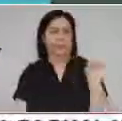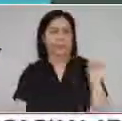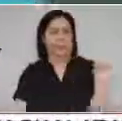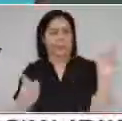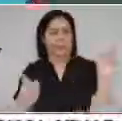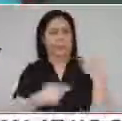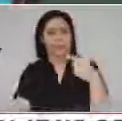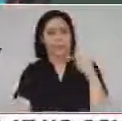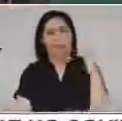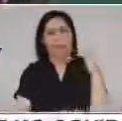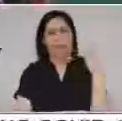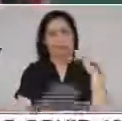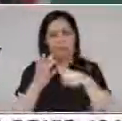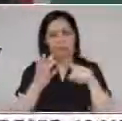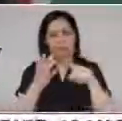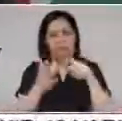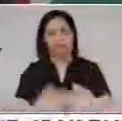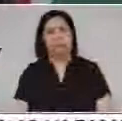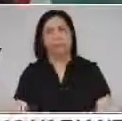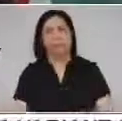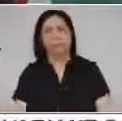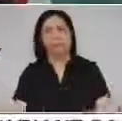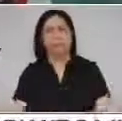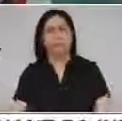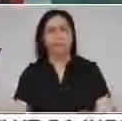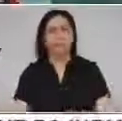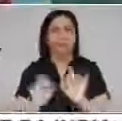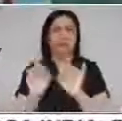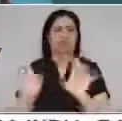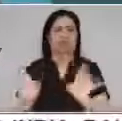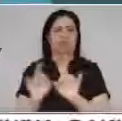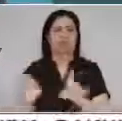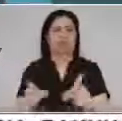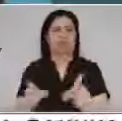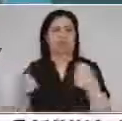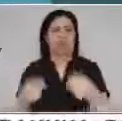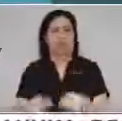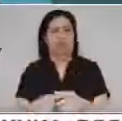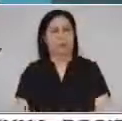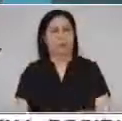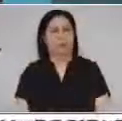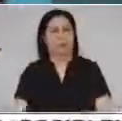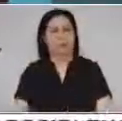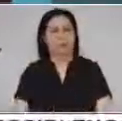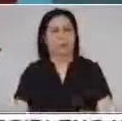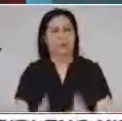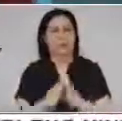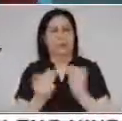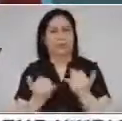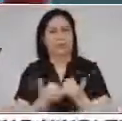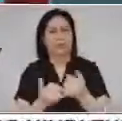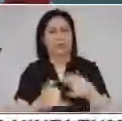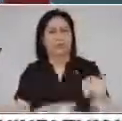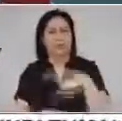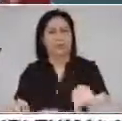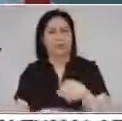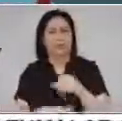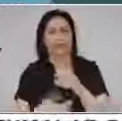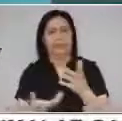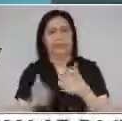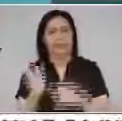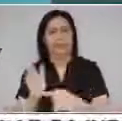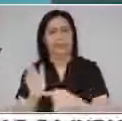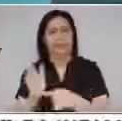lalo-lalo na nananawagan kami dito sa programa ninyo na magkusa na yung mga pumunta